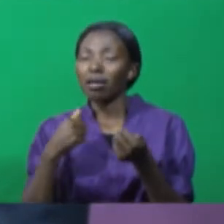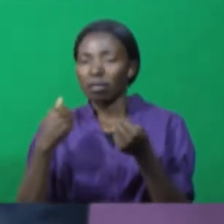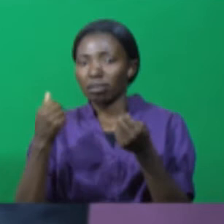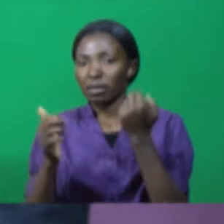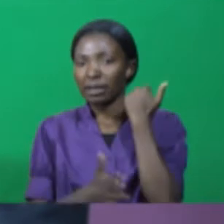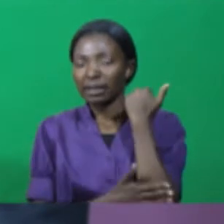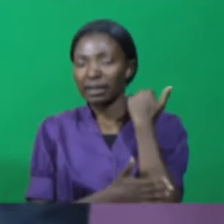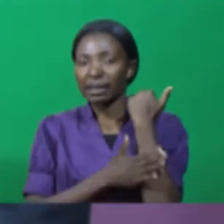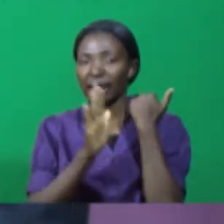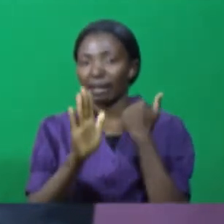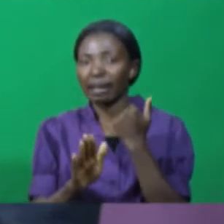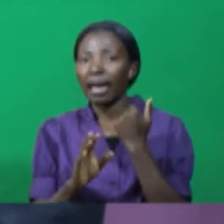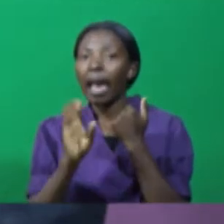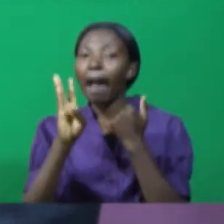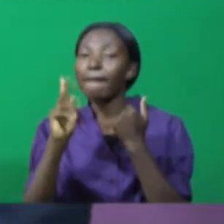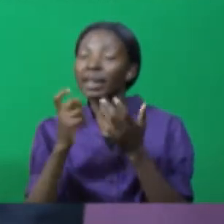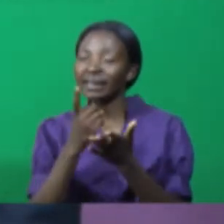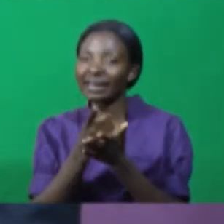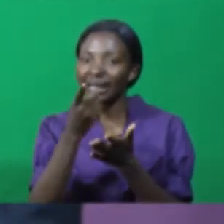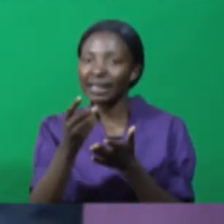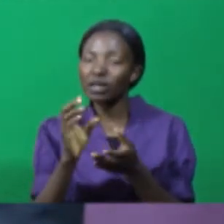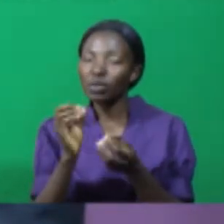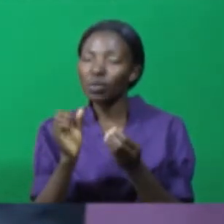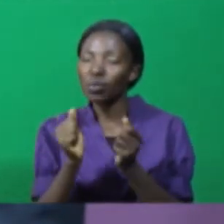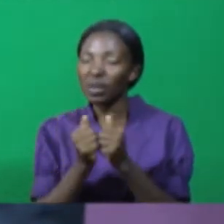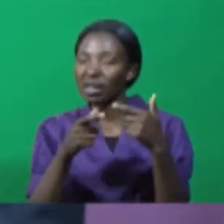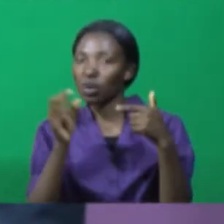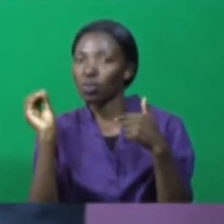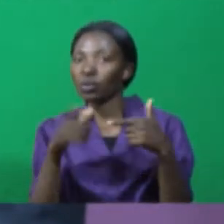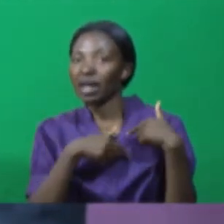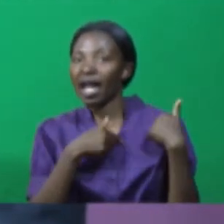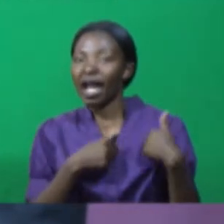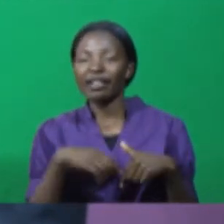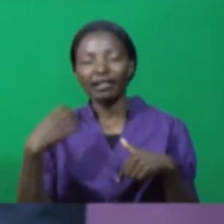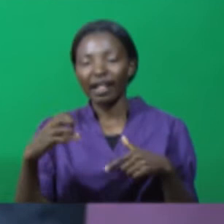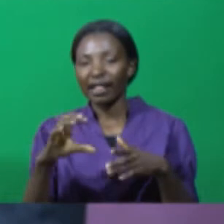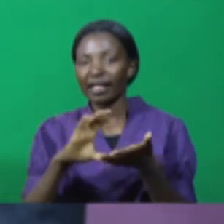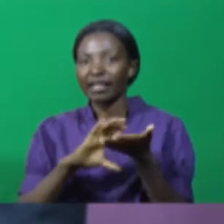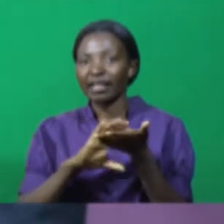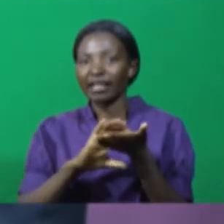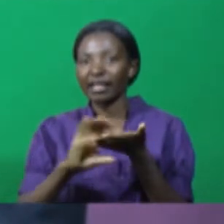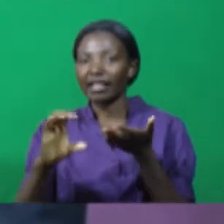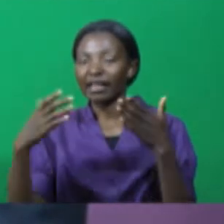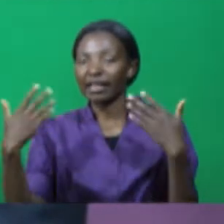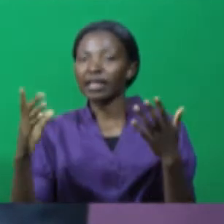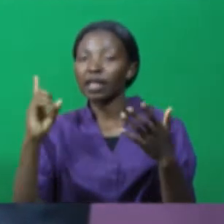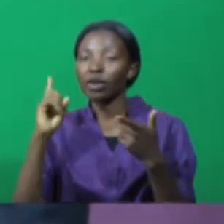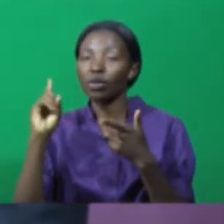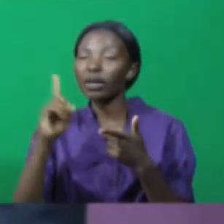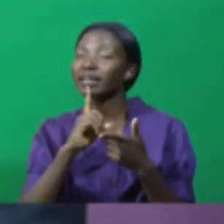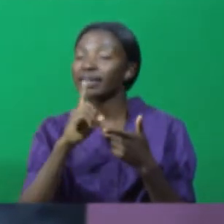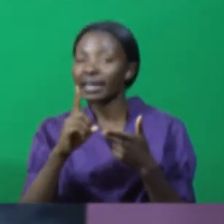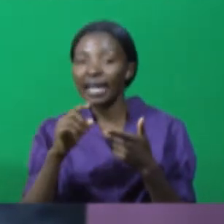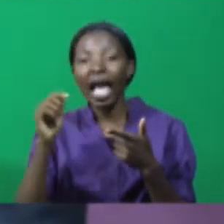here ihanzvadzi yangu. Ndakaita izvozvo nemwoyo wakarurama nemaoko akachena. Mwari akati kwaari pakurota.